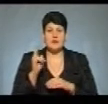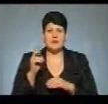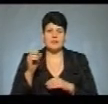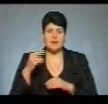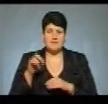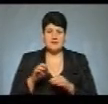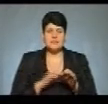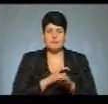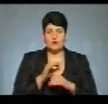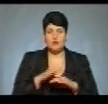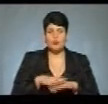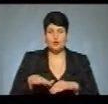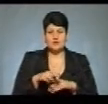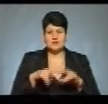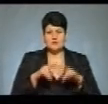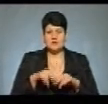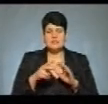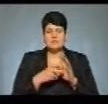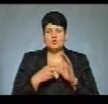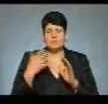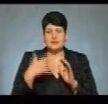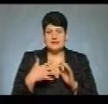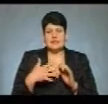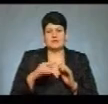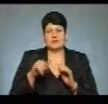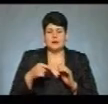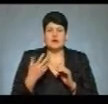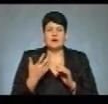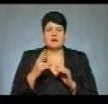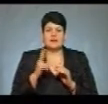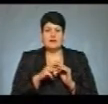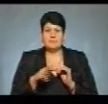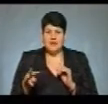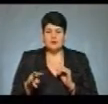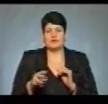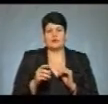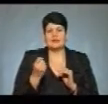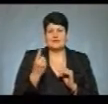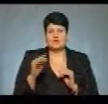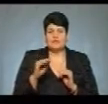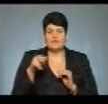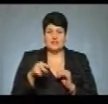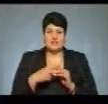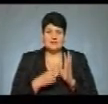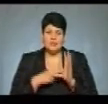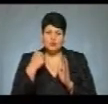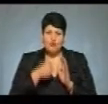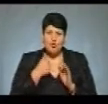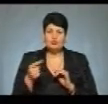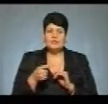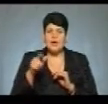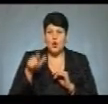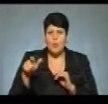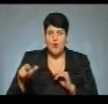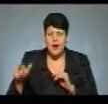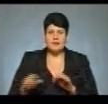За проектом площа забудови 758,23 метрів квадратних, 11 жовтня 2017 року тернополяни у